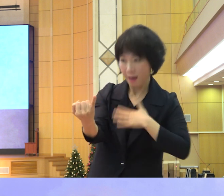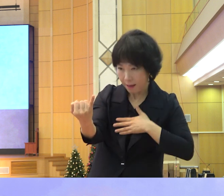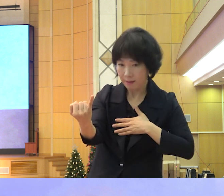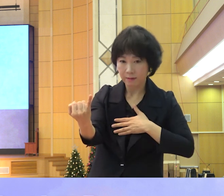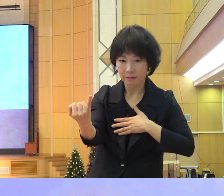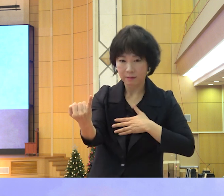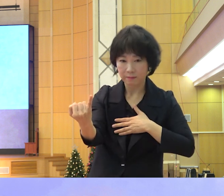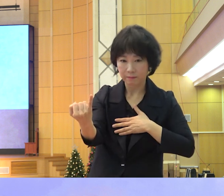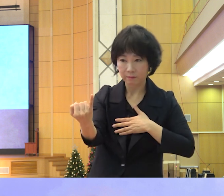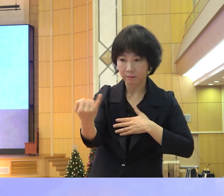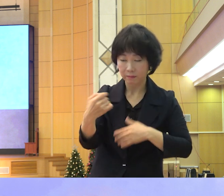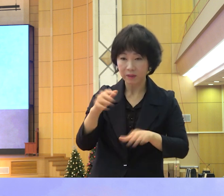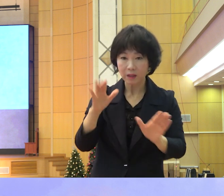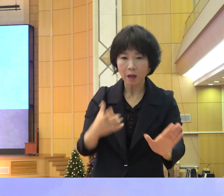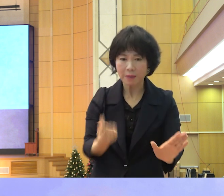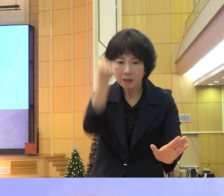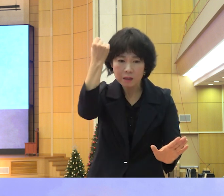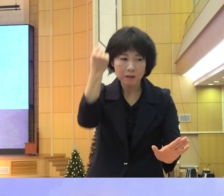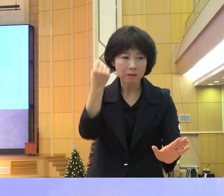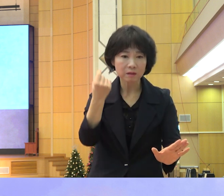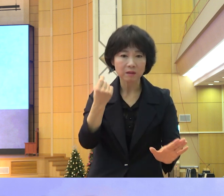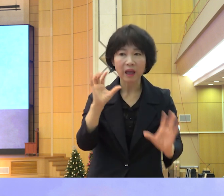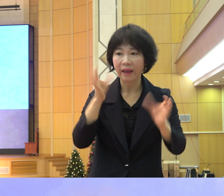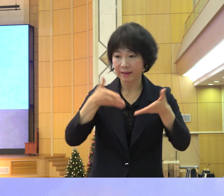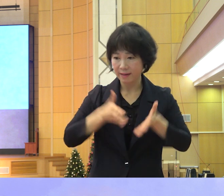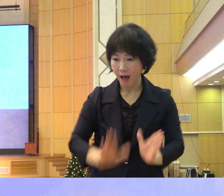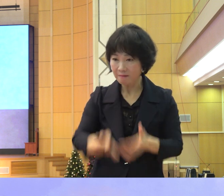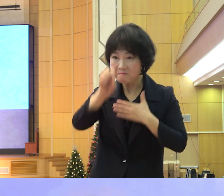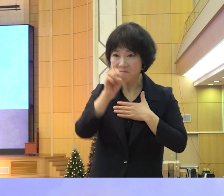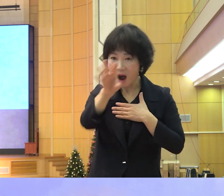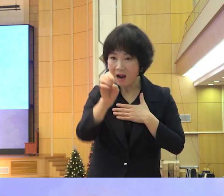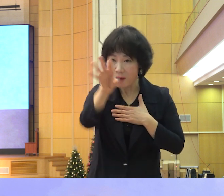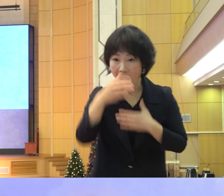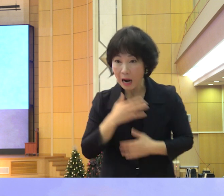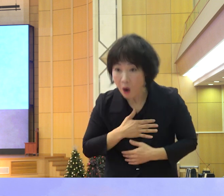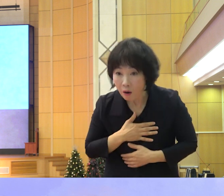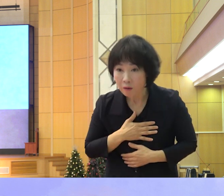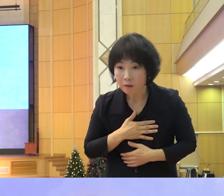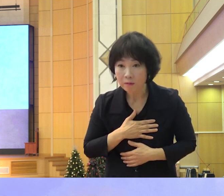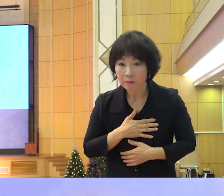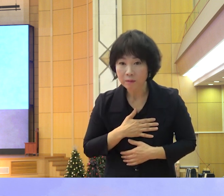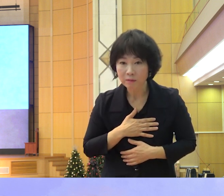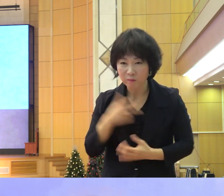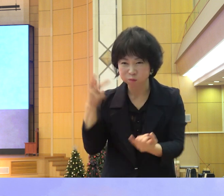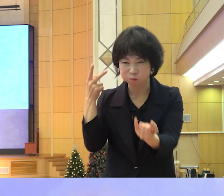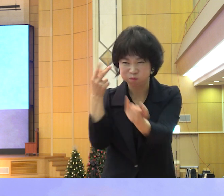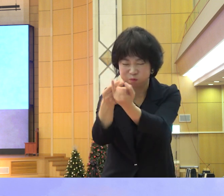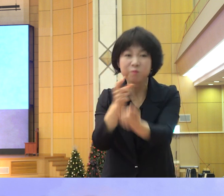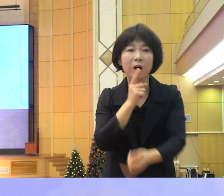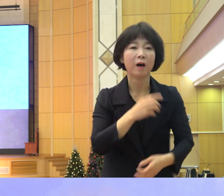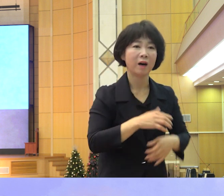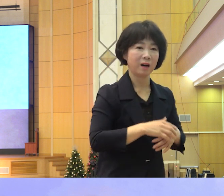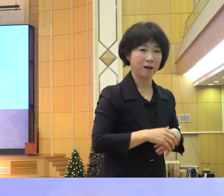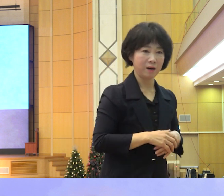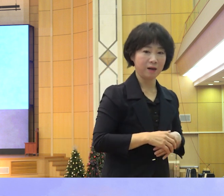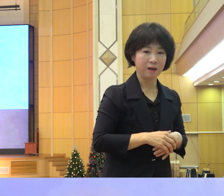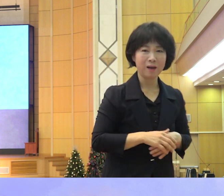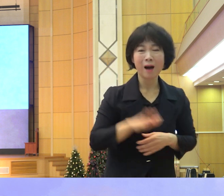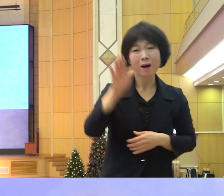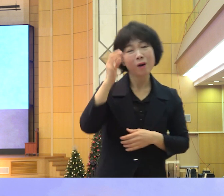그리고 나에게는 며느리로 이렇게 함께 살게 됐는데